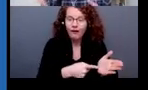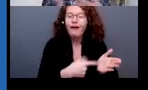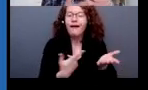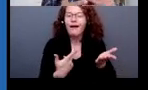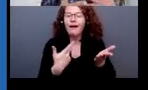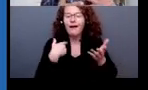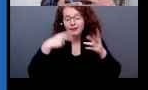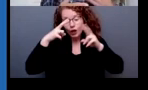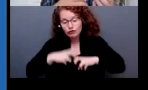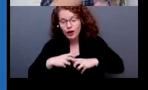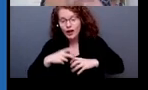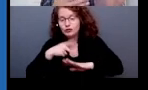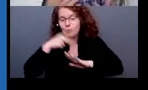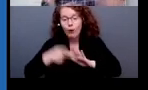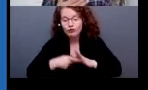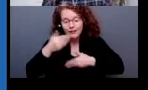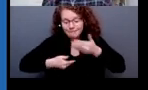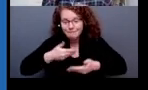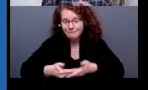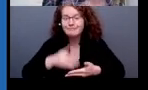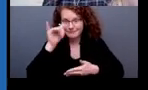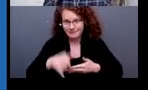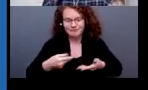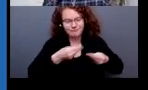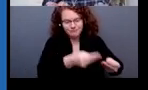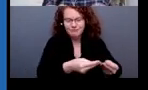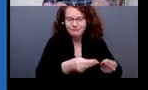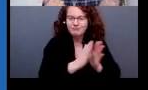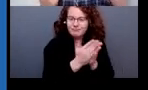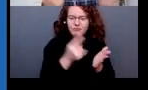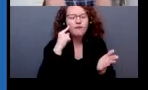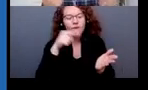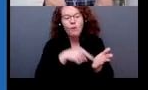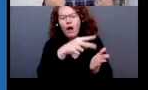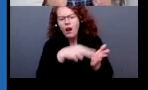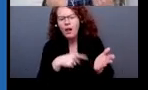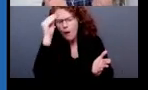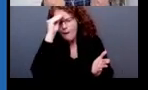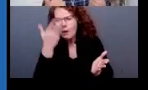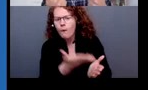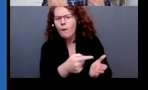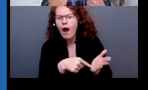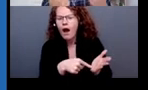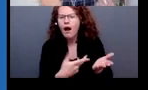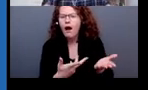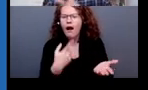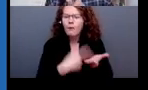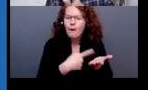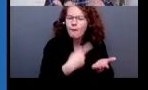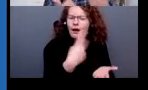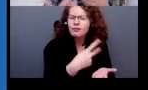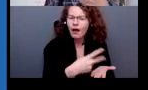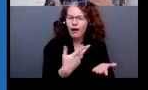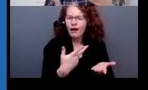du projet, et également d'obtenir leurs commentaires sur ce que eux, en tant que personnes sachant